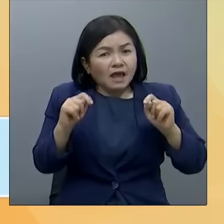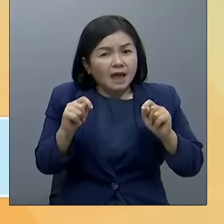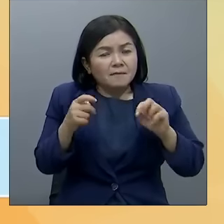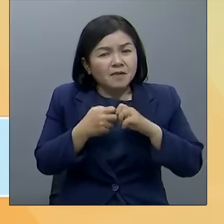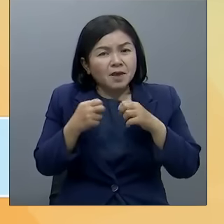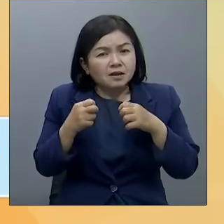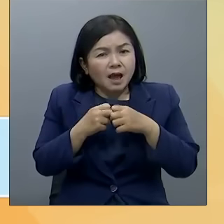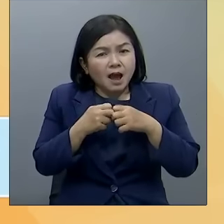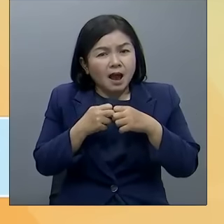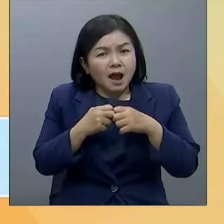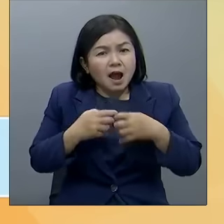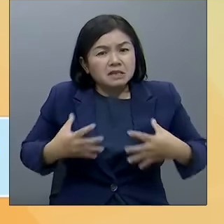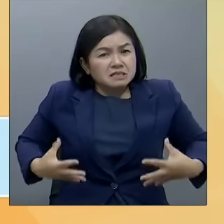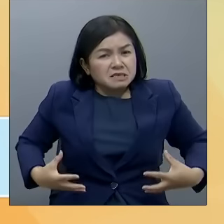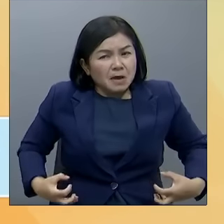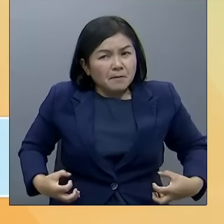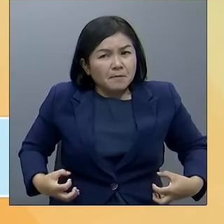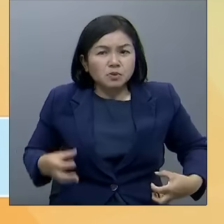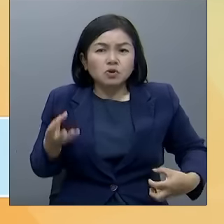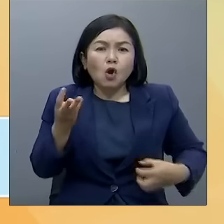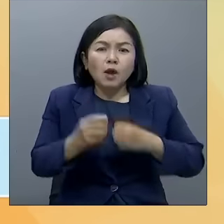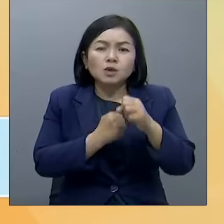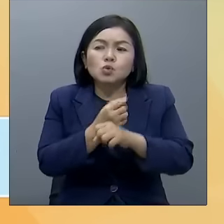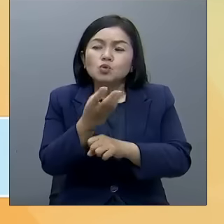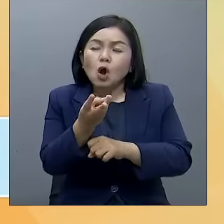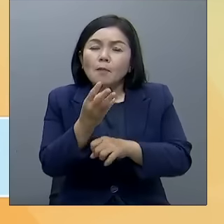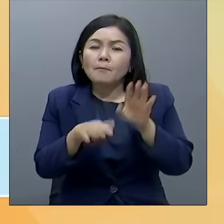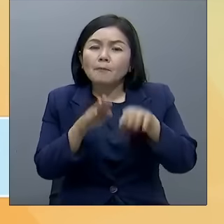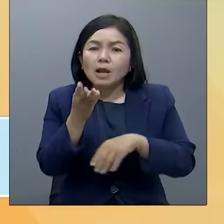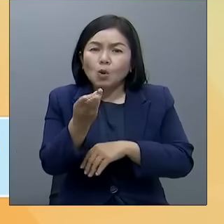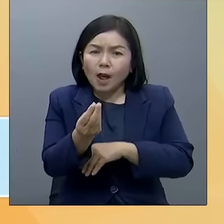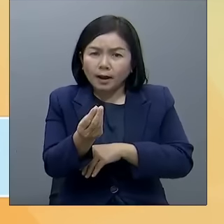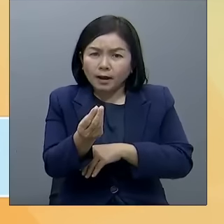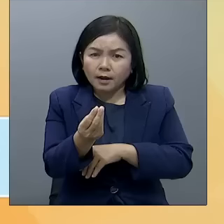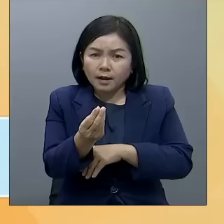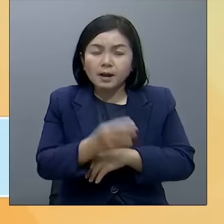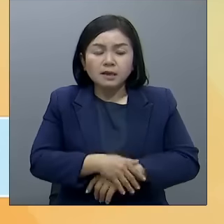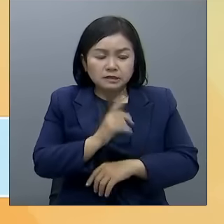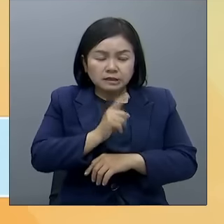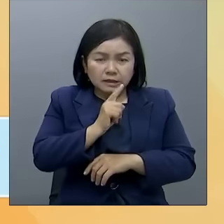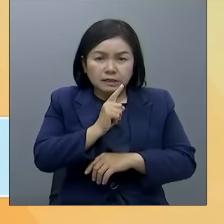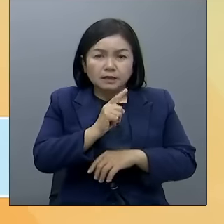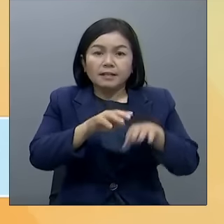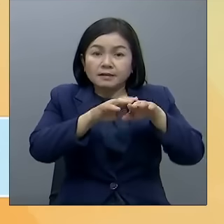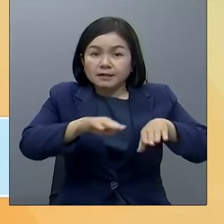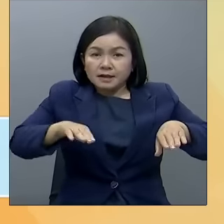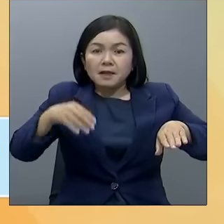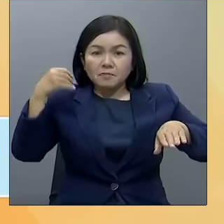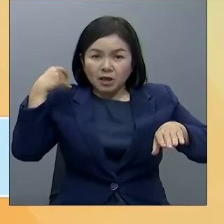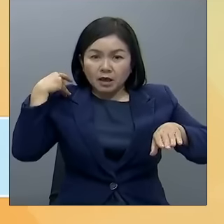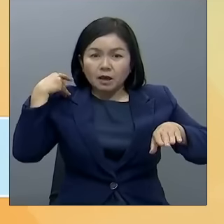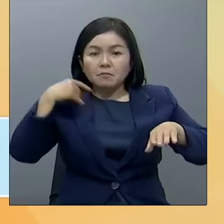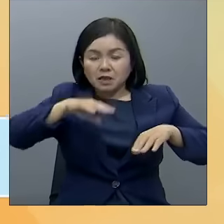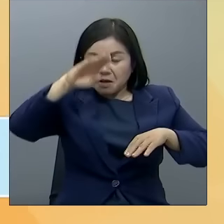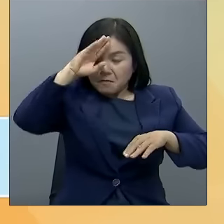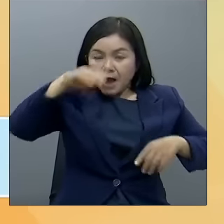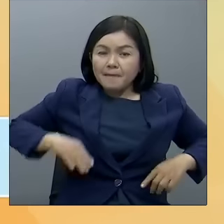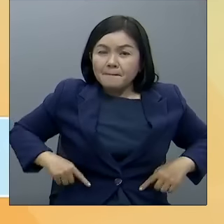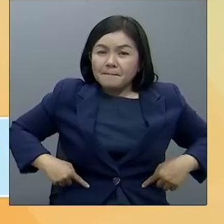หาเรื่องไตเสื่อมเนี่ยมันน้อยสุดนะเริ่มตั้งแต่อายุประมาณเท่าไหร่ครับ จริงๆก็มีตั้งแต่อายุเด็กๆเลยนะคร ับ เป็นได้เลย เป็นได้เลยน